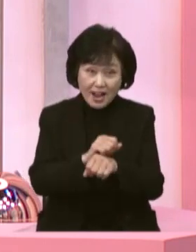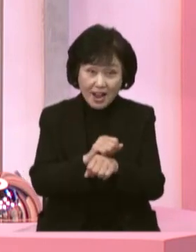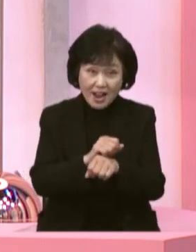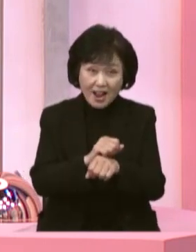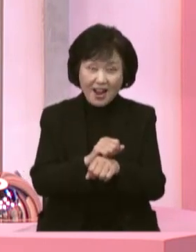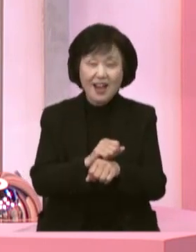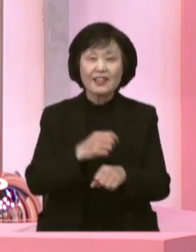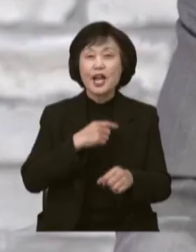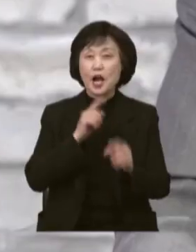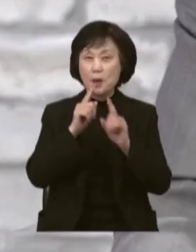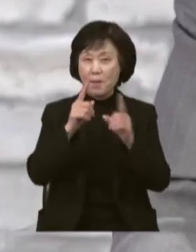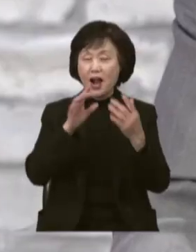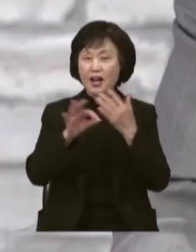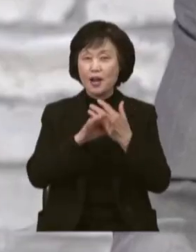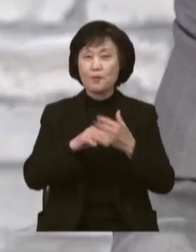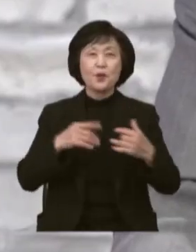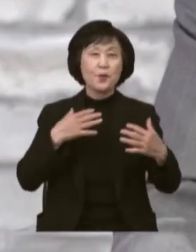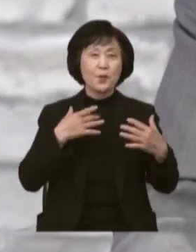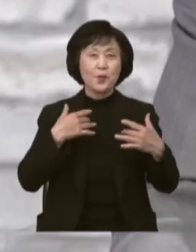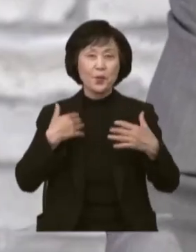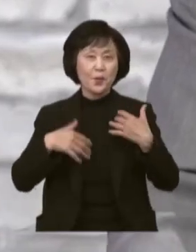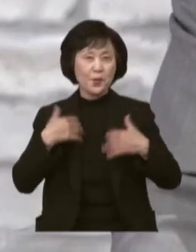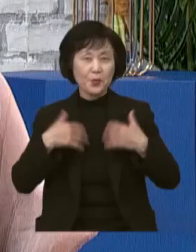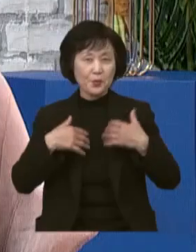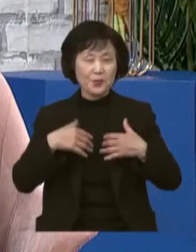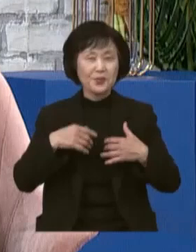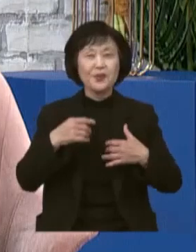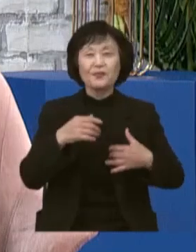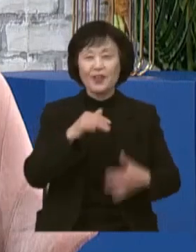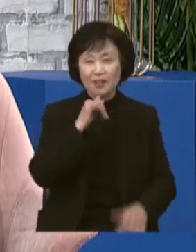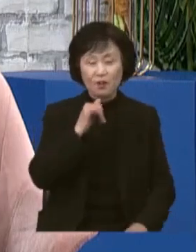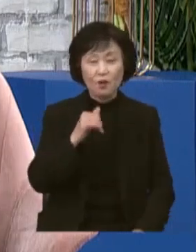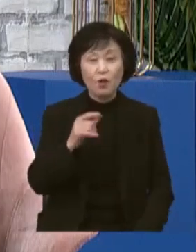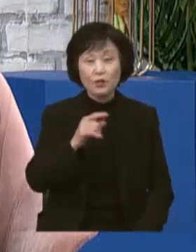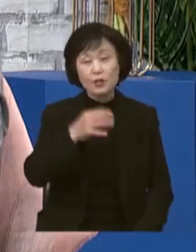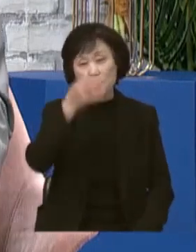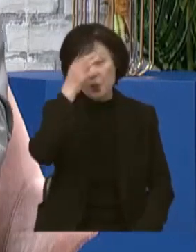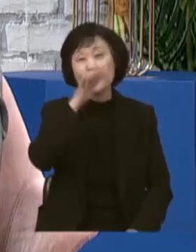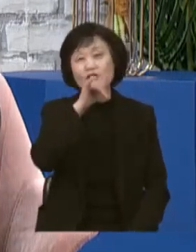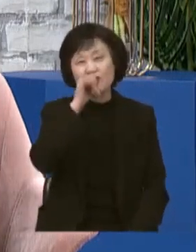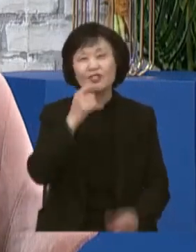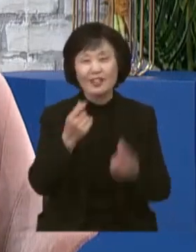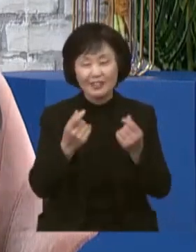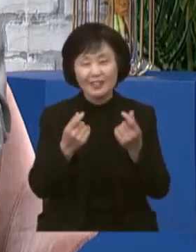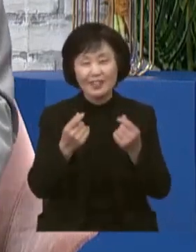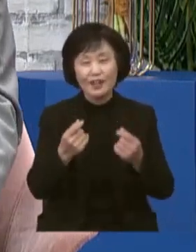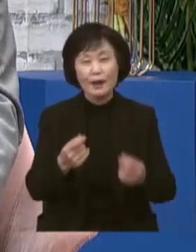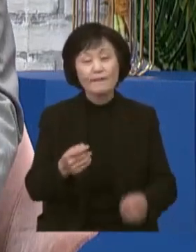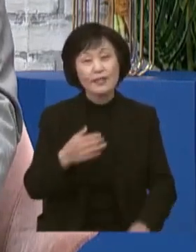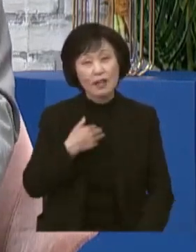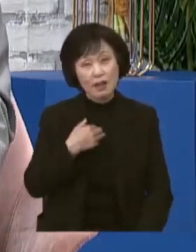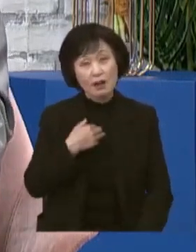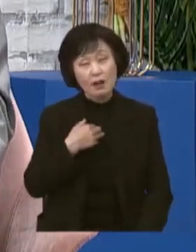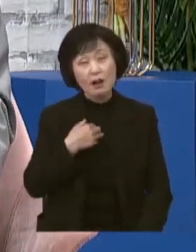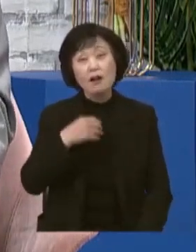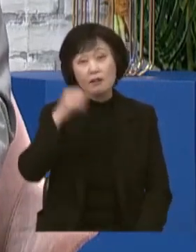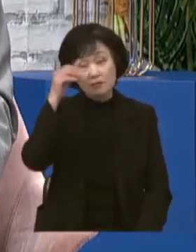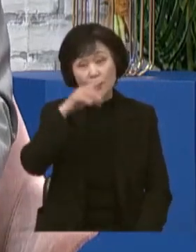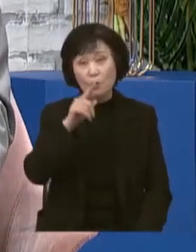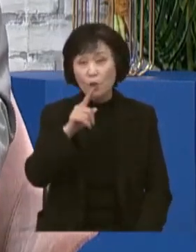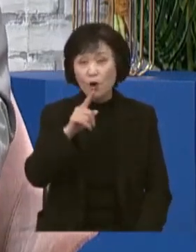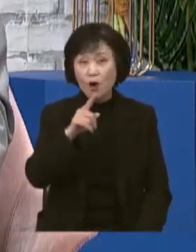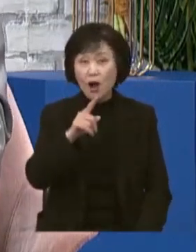네 개를 했다네. 그 정도로. 근데 아까 우리가 처음에 사진 보여드렸잖아요. 예. 그리고 제가 이제 그